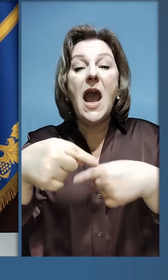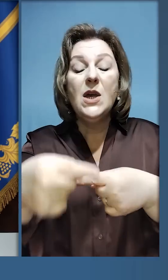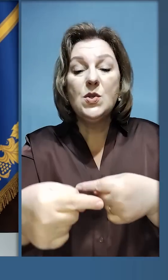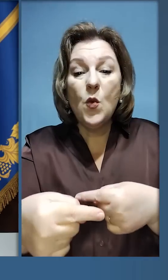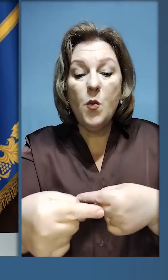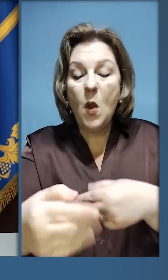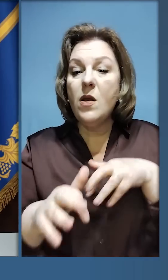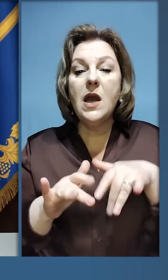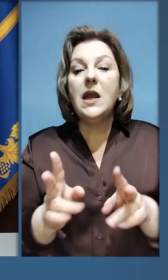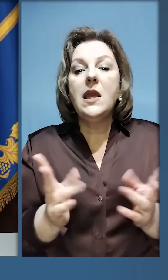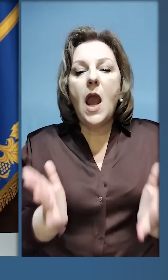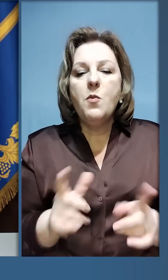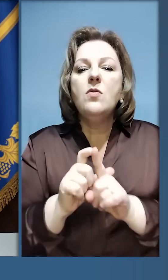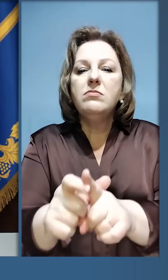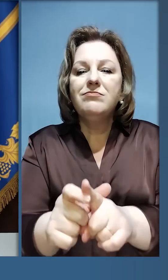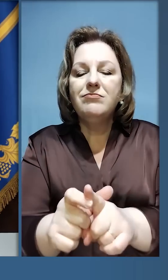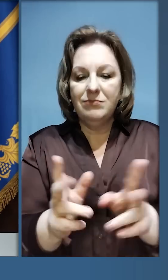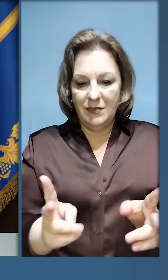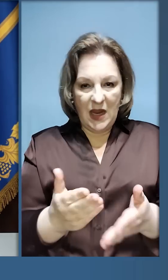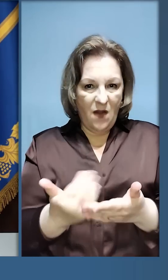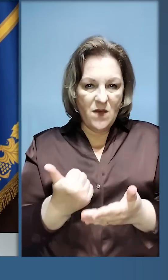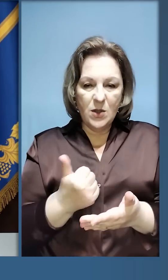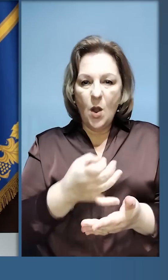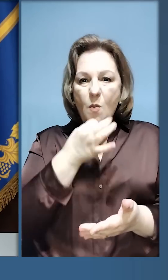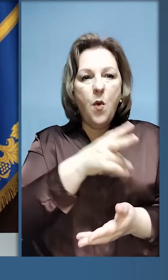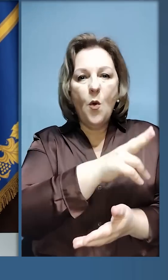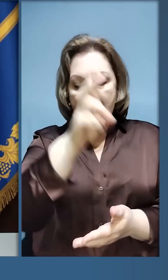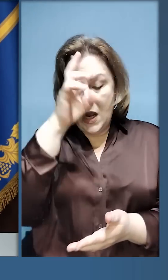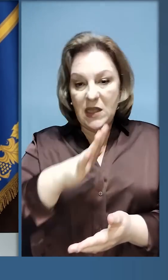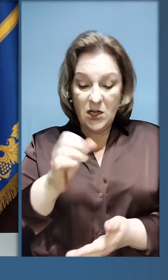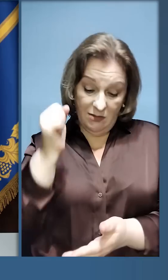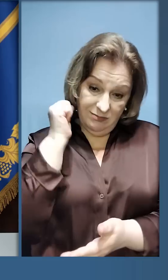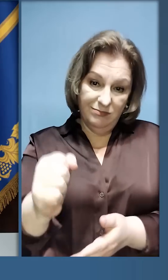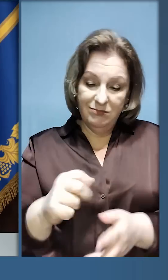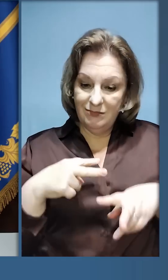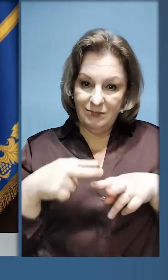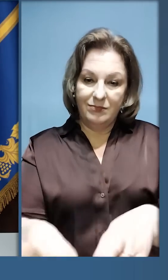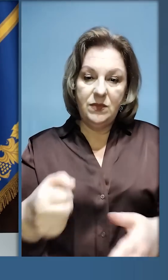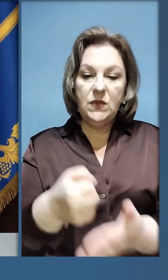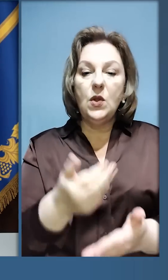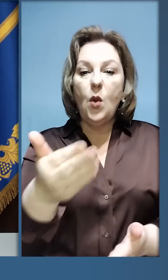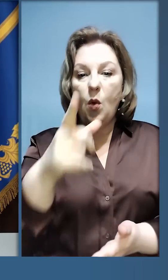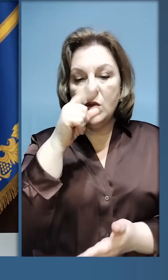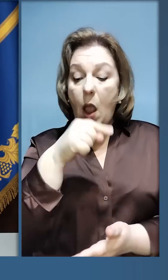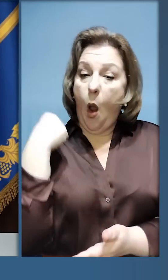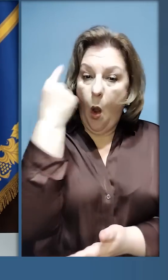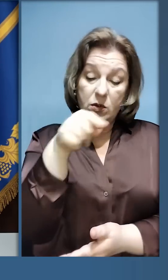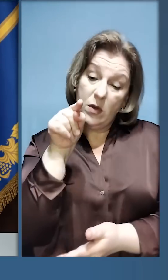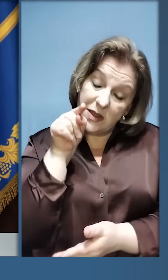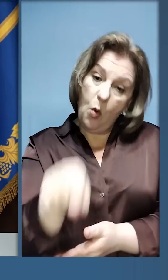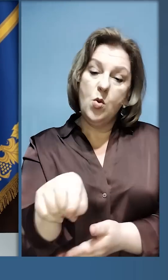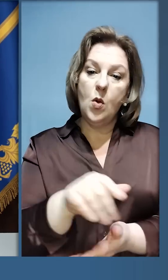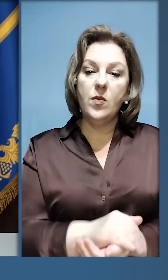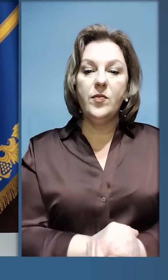то наступні кроки можуть бути від будь-якої держави і саме до нього,